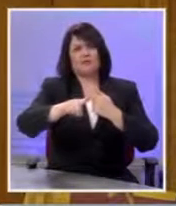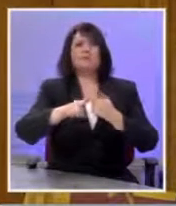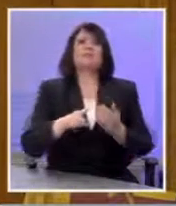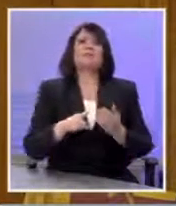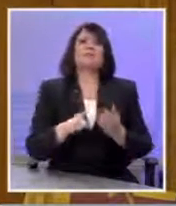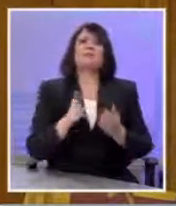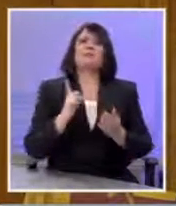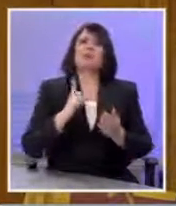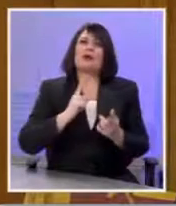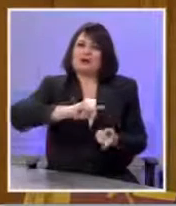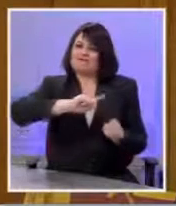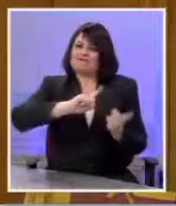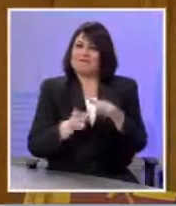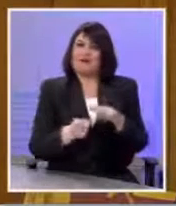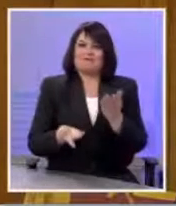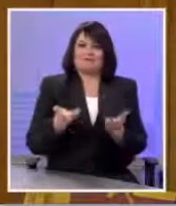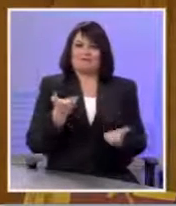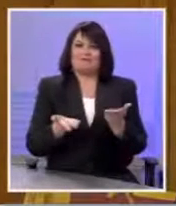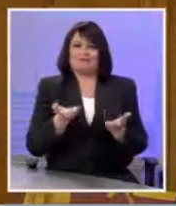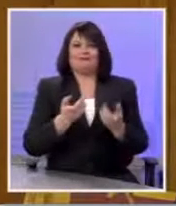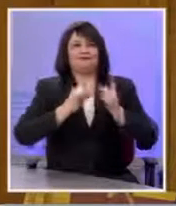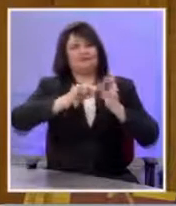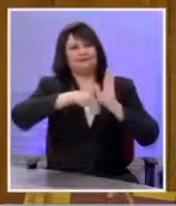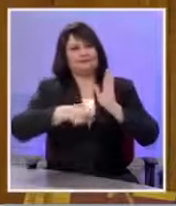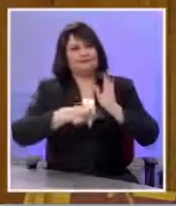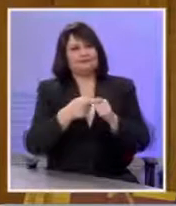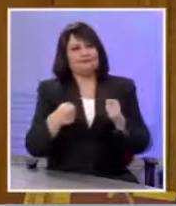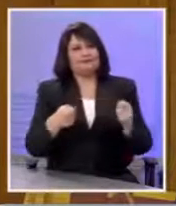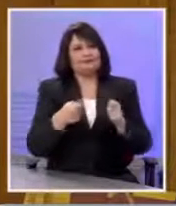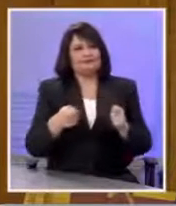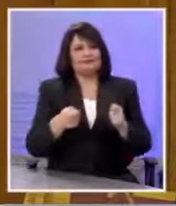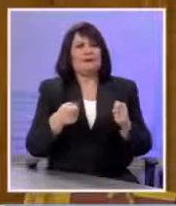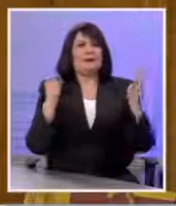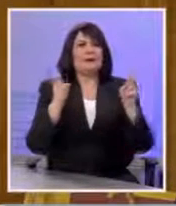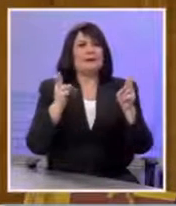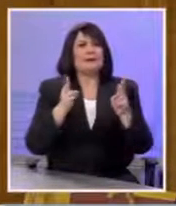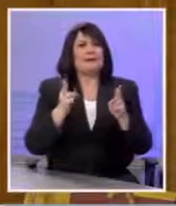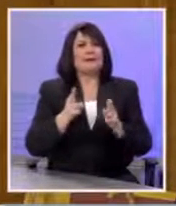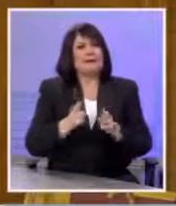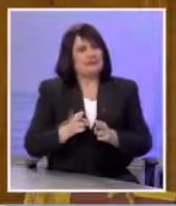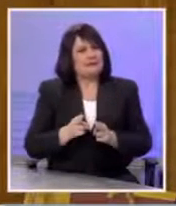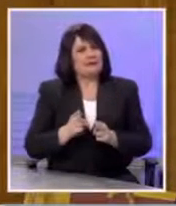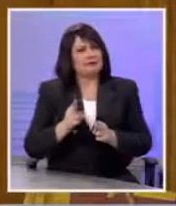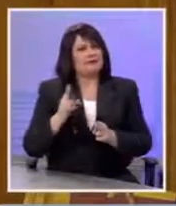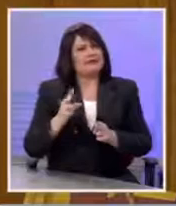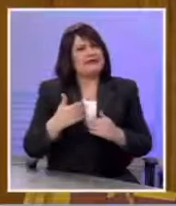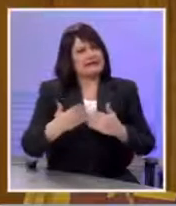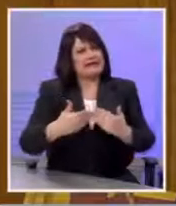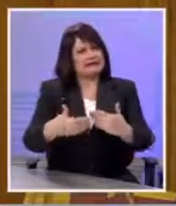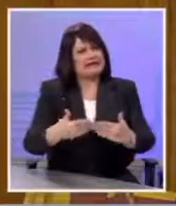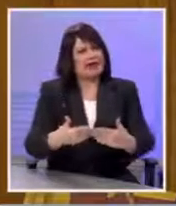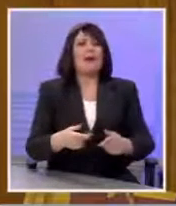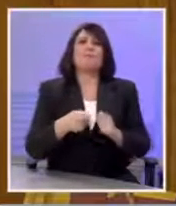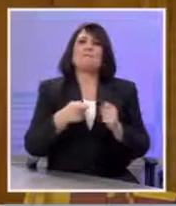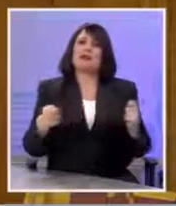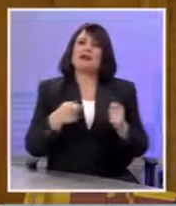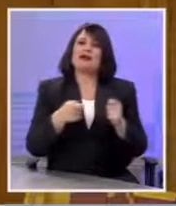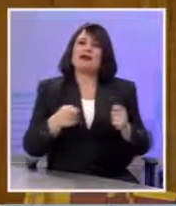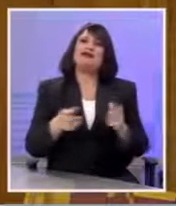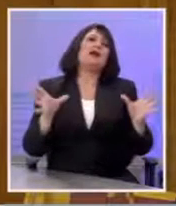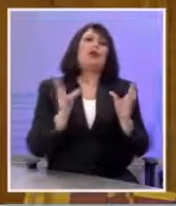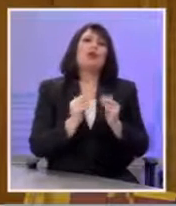αντιστραφεί. Τα μνημονιακά μέτρα θα είναι ολοένα και λιγότερα, ενώ τα μέτρα που θα αφορούν